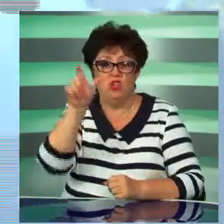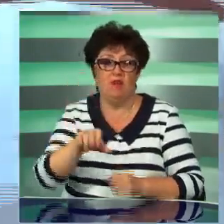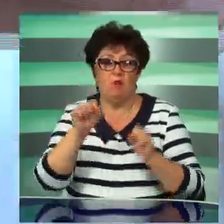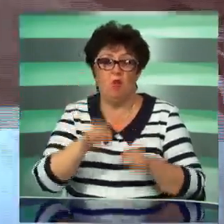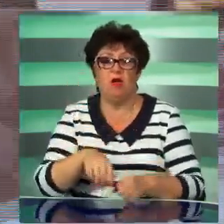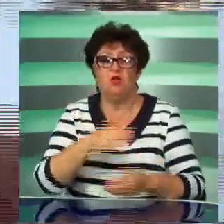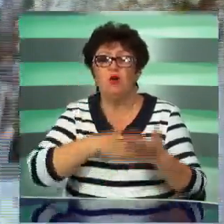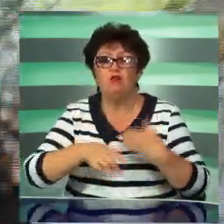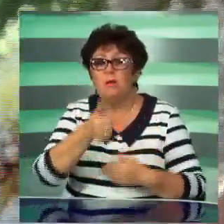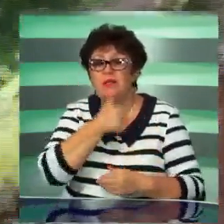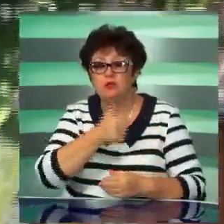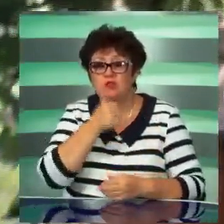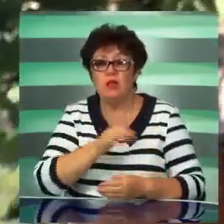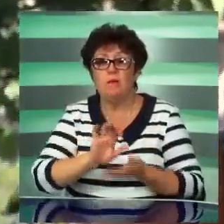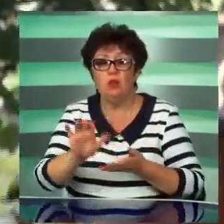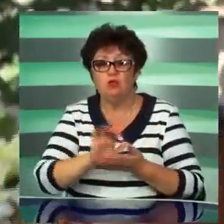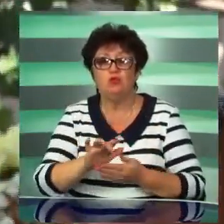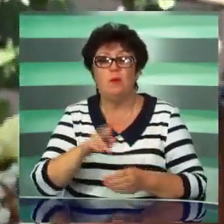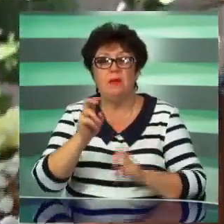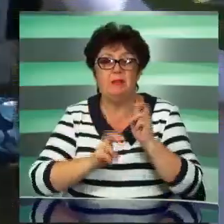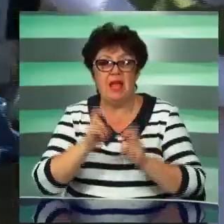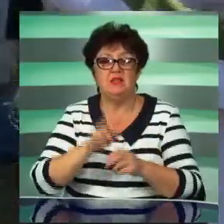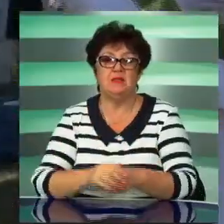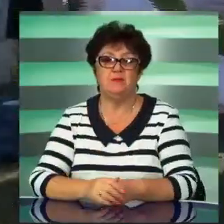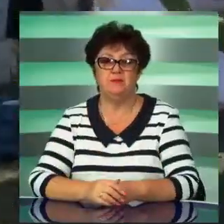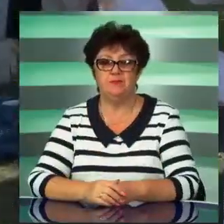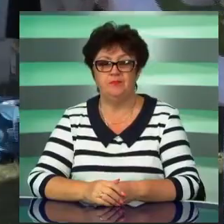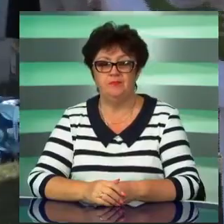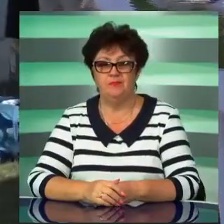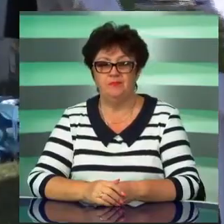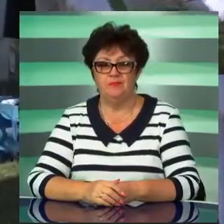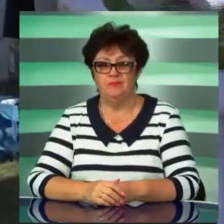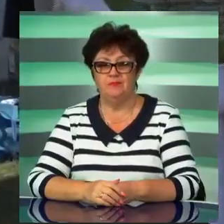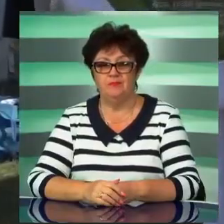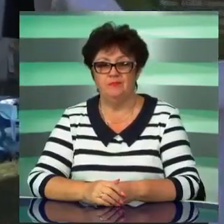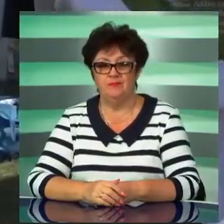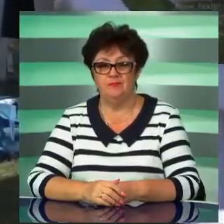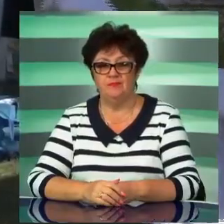удовольствием продегустировать продукцию предприятия «Стародубский сыр». Мария Сильвестрова, Александр